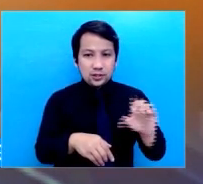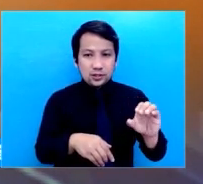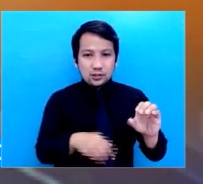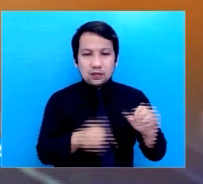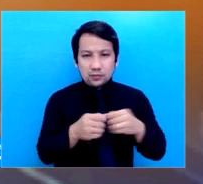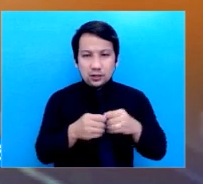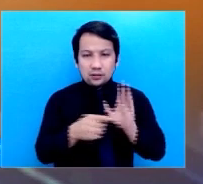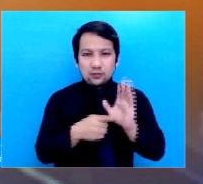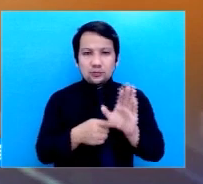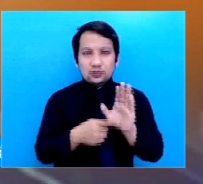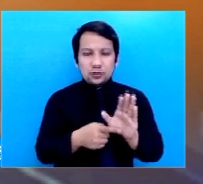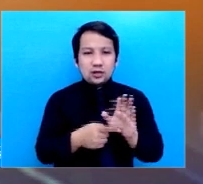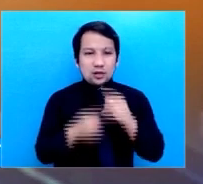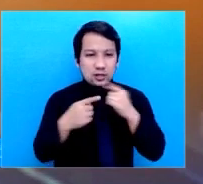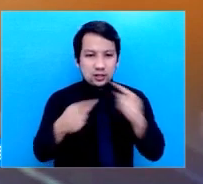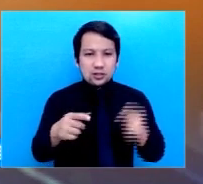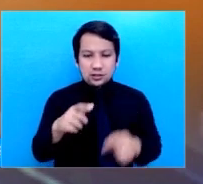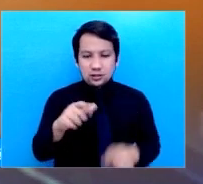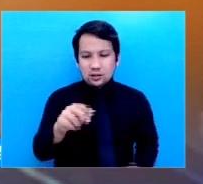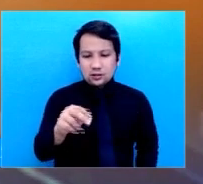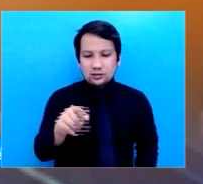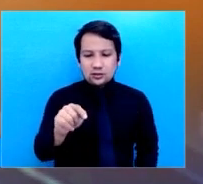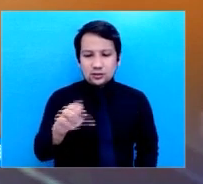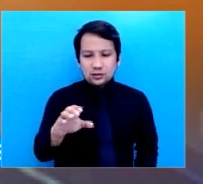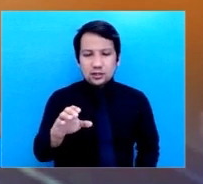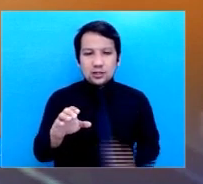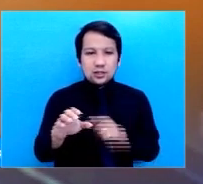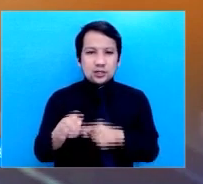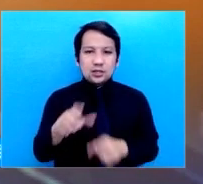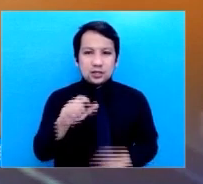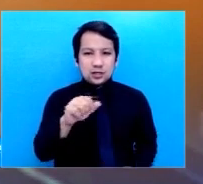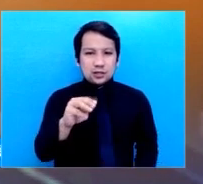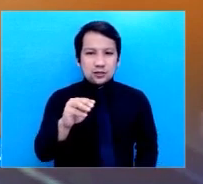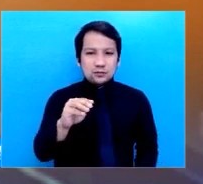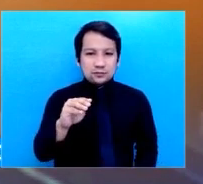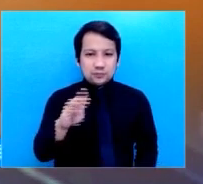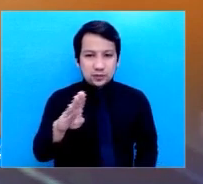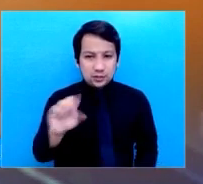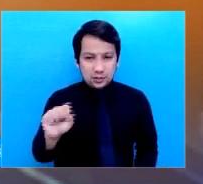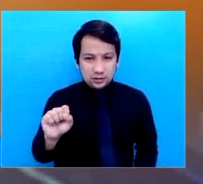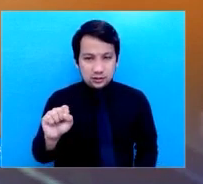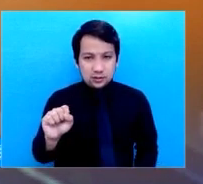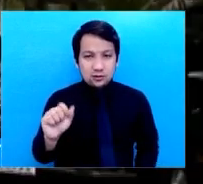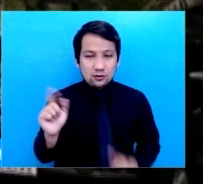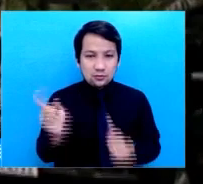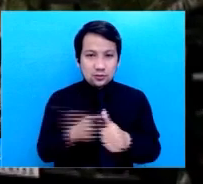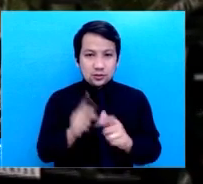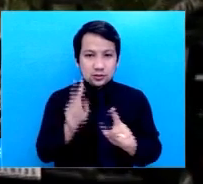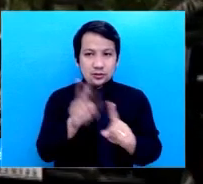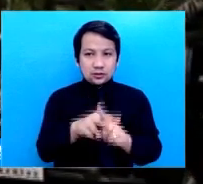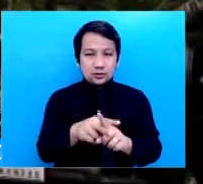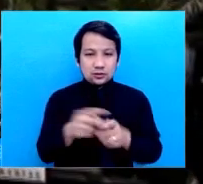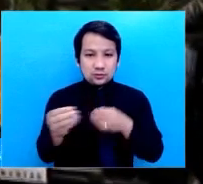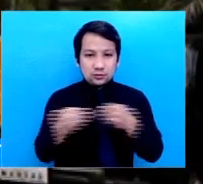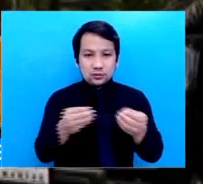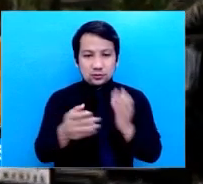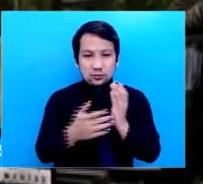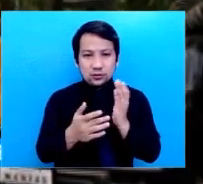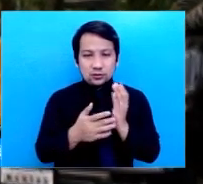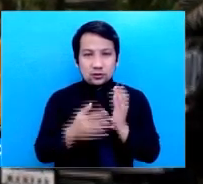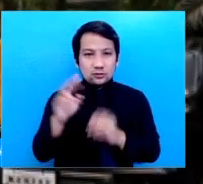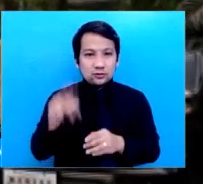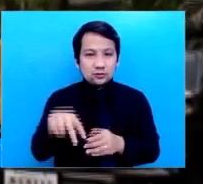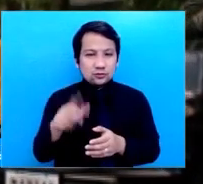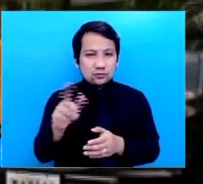mag-simulcast. Sa pahayag ng NTC, sinabi nila na ang AMBS ang unang nag-apply para mag-operate ng digital TV sa Metro Manila noong